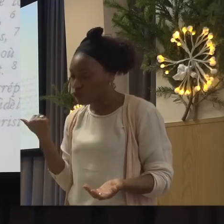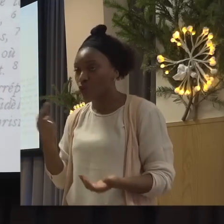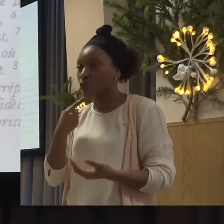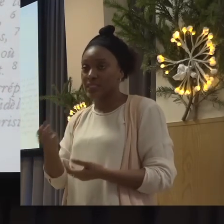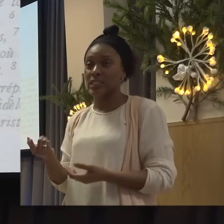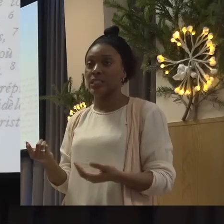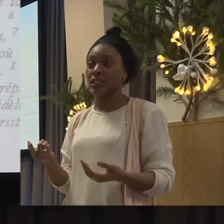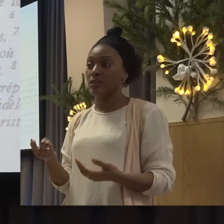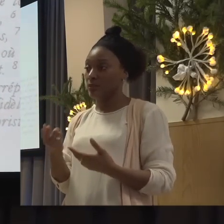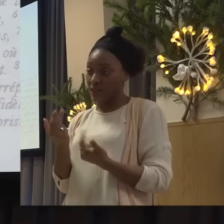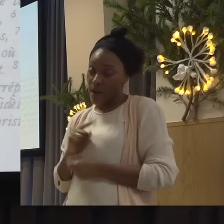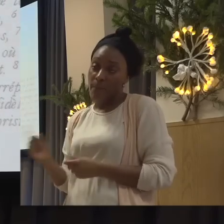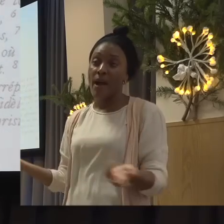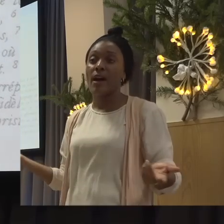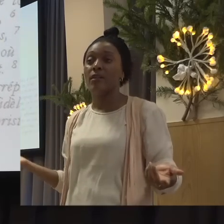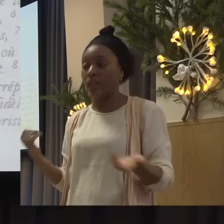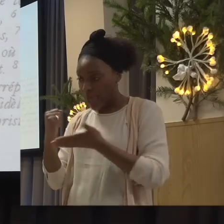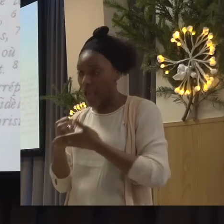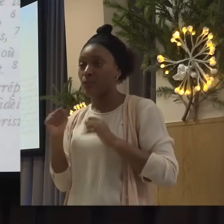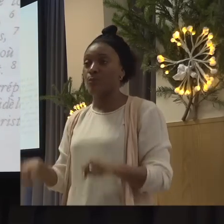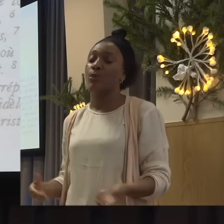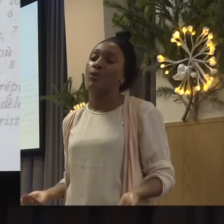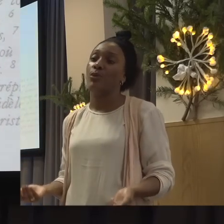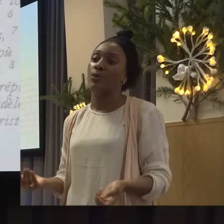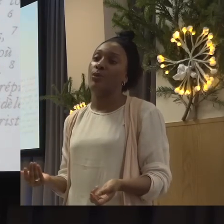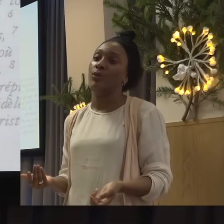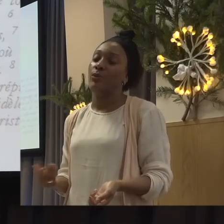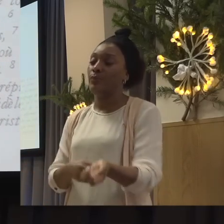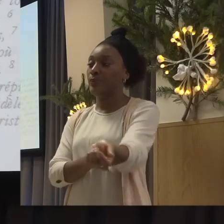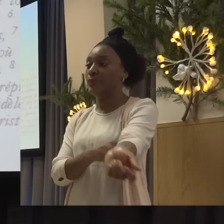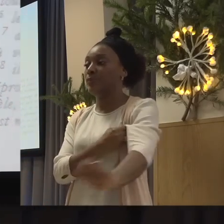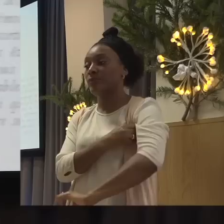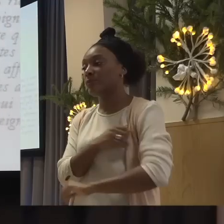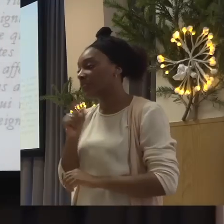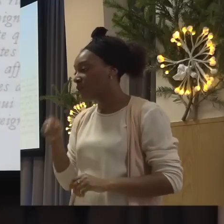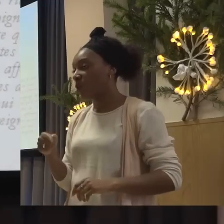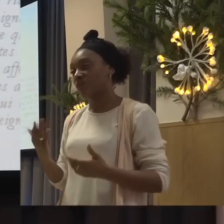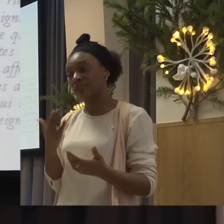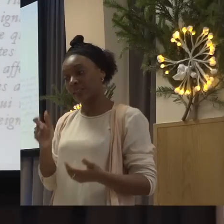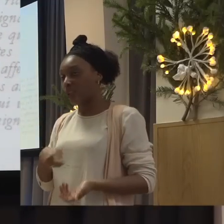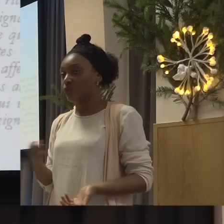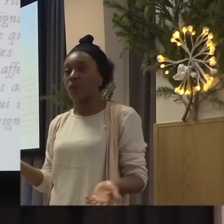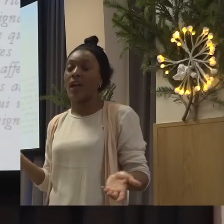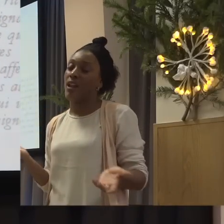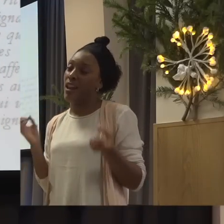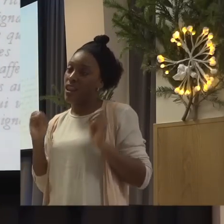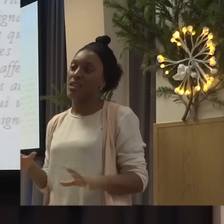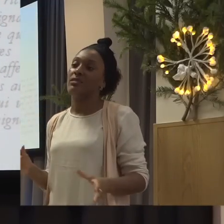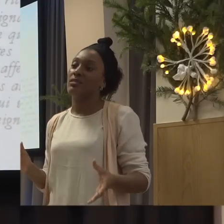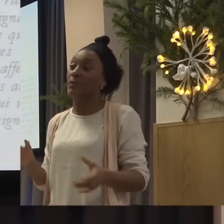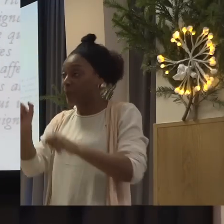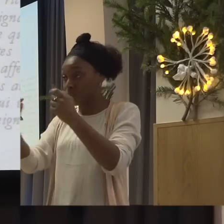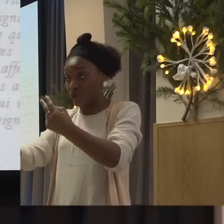en langue, je sais prêcher. Non! Il faut être naturel. Laisser l'autre